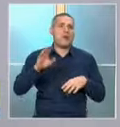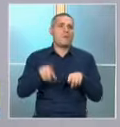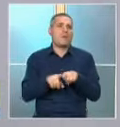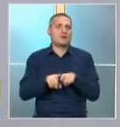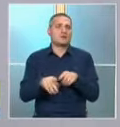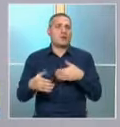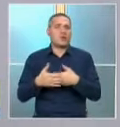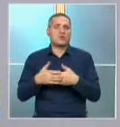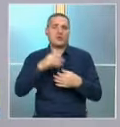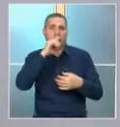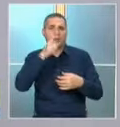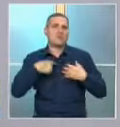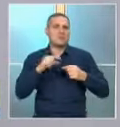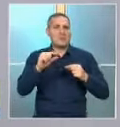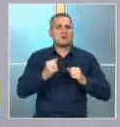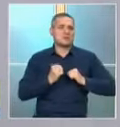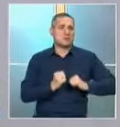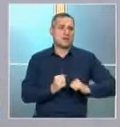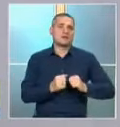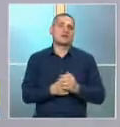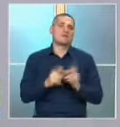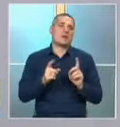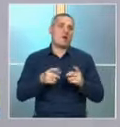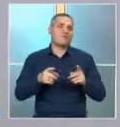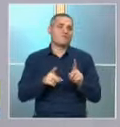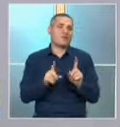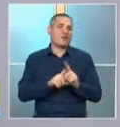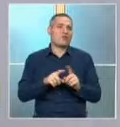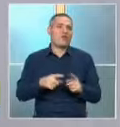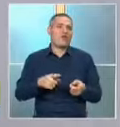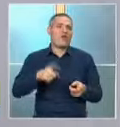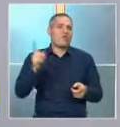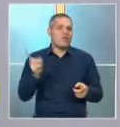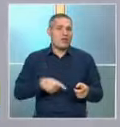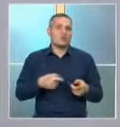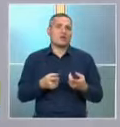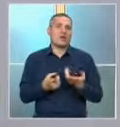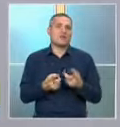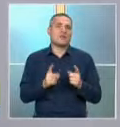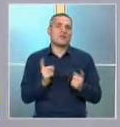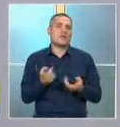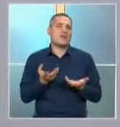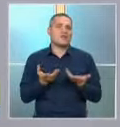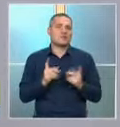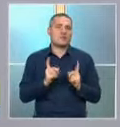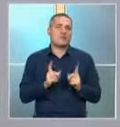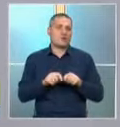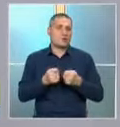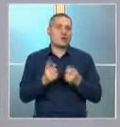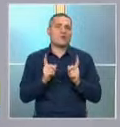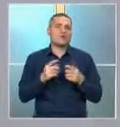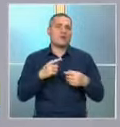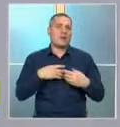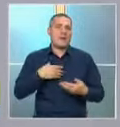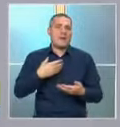по-приятелски отношения. Госпожо, ние ще закъснем. Те не го отдават като нарушение, като нещо, че ние имаме да отговаряме пък